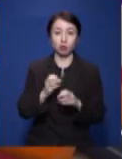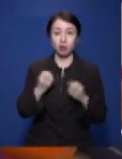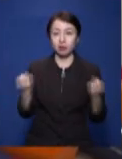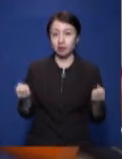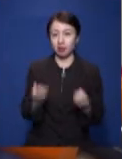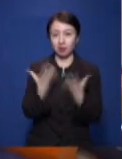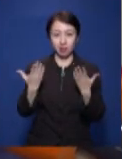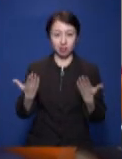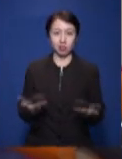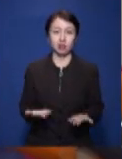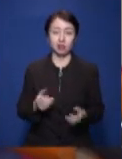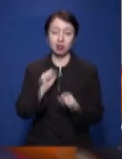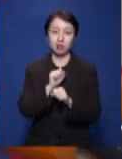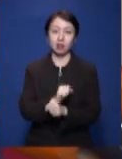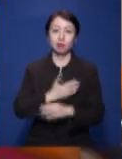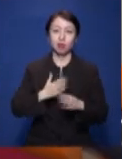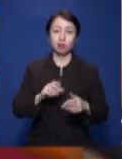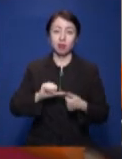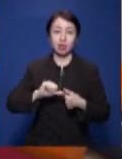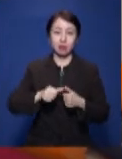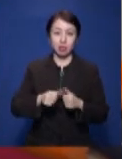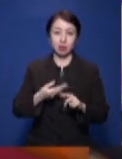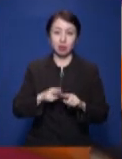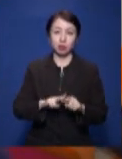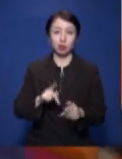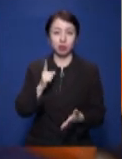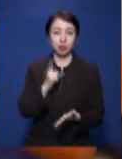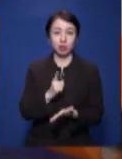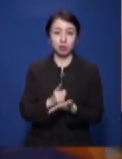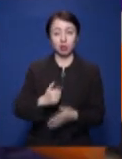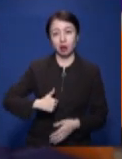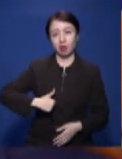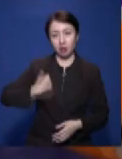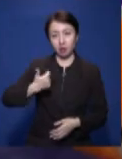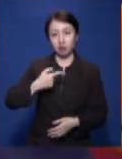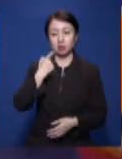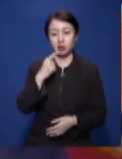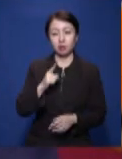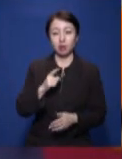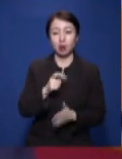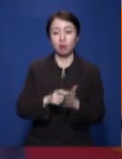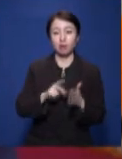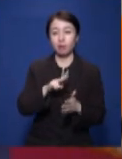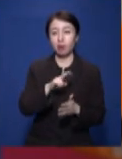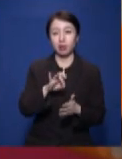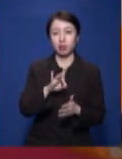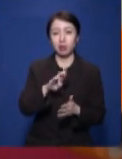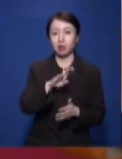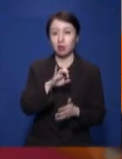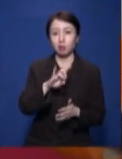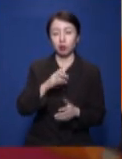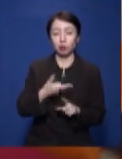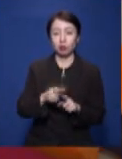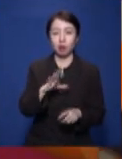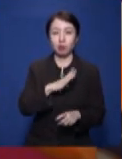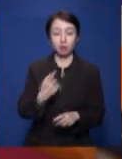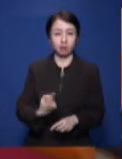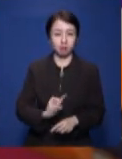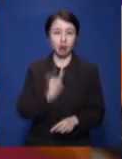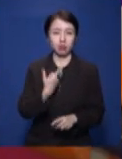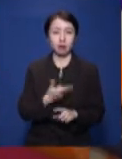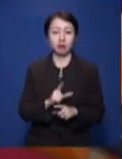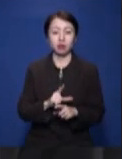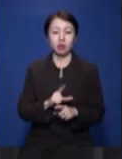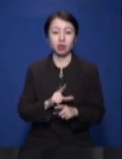яркая жизнь. Он оставил большое наследие, которым мы должны гордиться и говорить. Проза, поэзия и драматургия. Он был мастером в